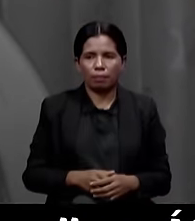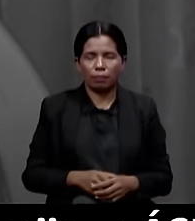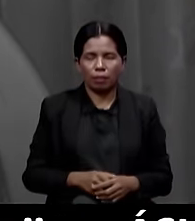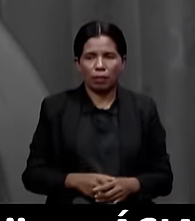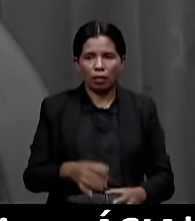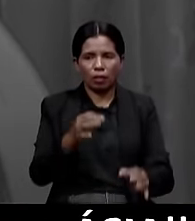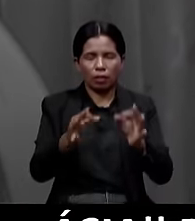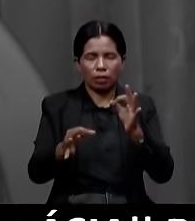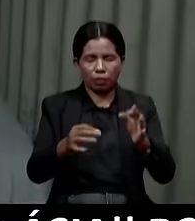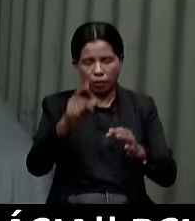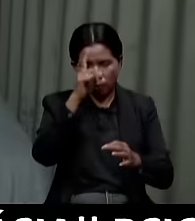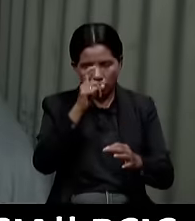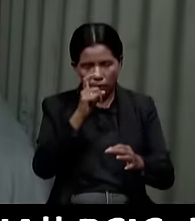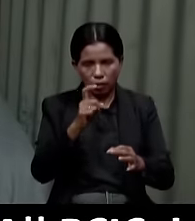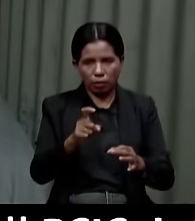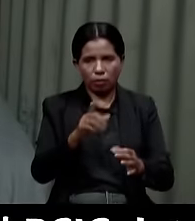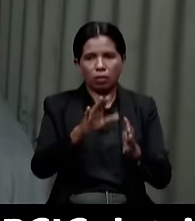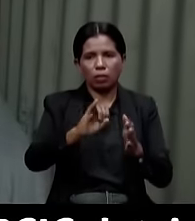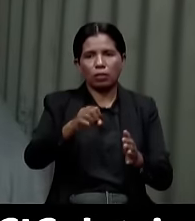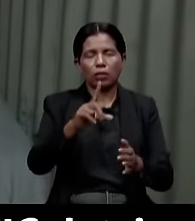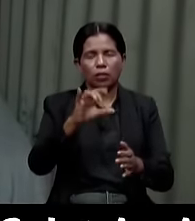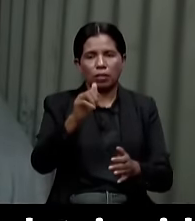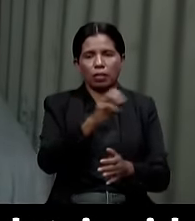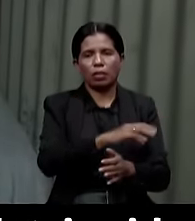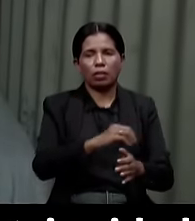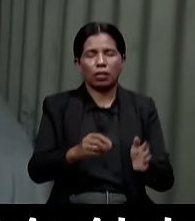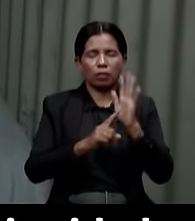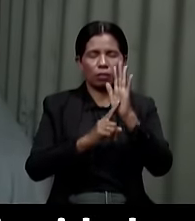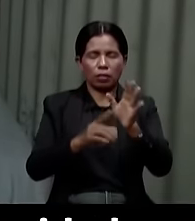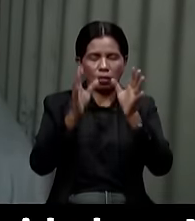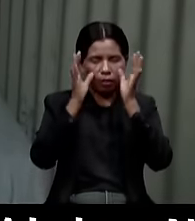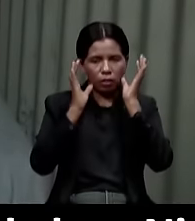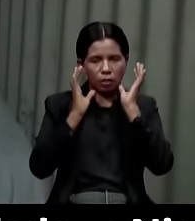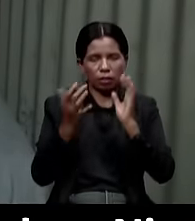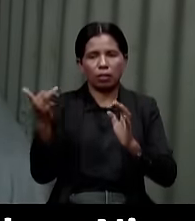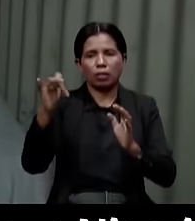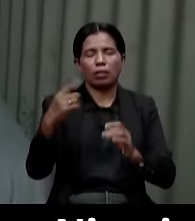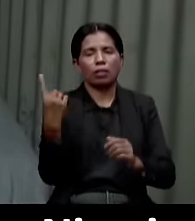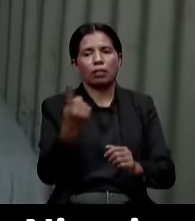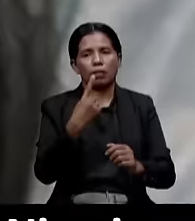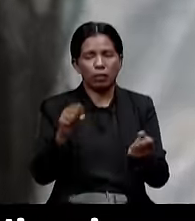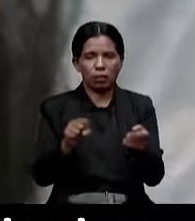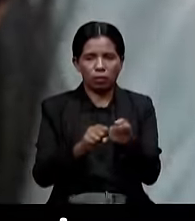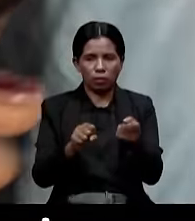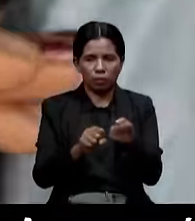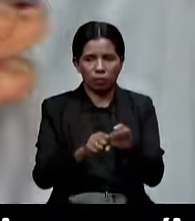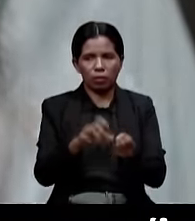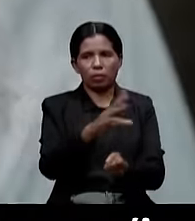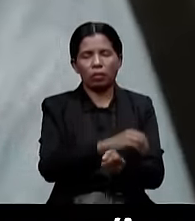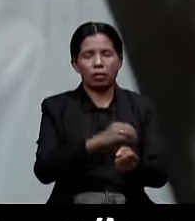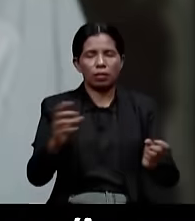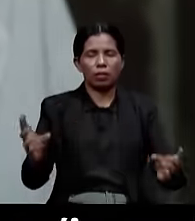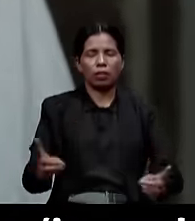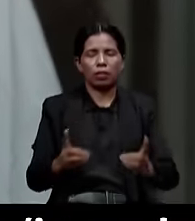Mesmo ho idade na besiki, may be Juliana expressa ho triste, ho di hatete sira se na fatin suporta malo, ho di